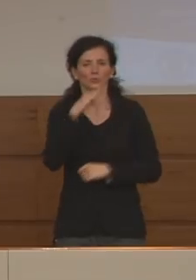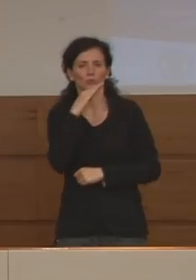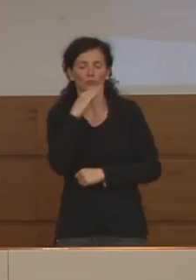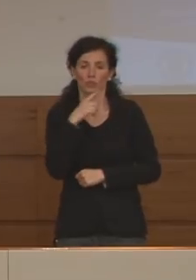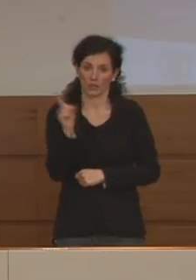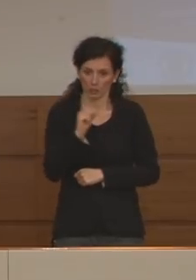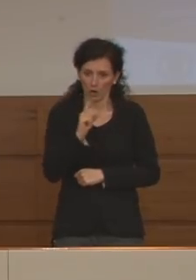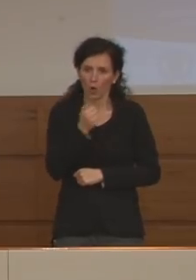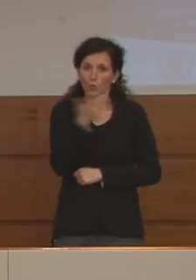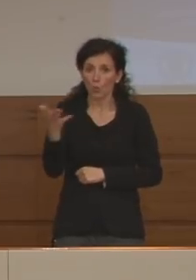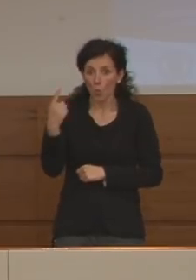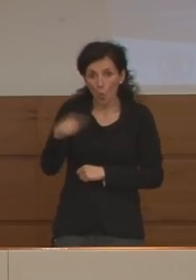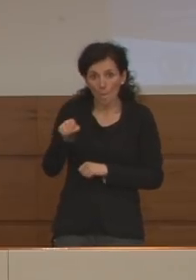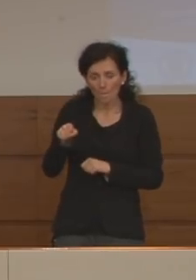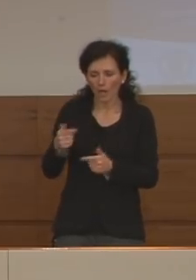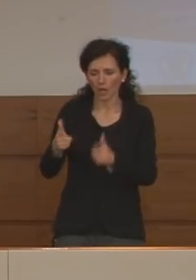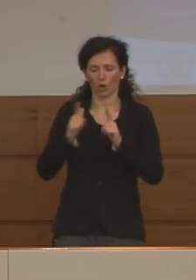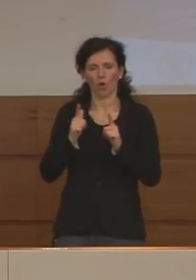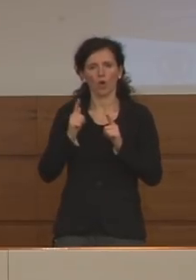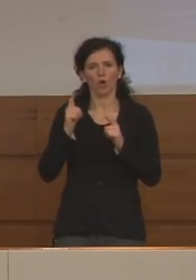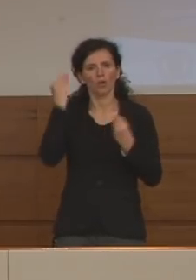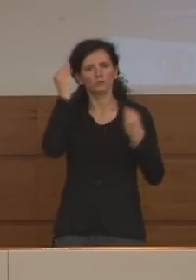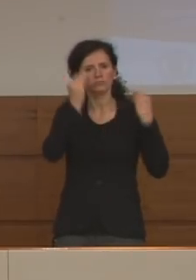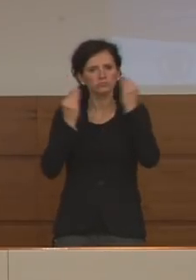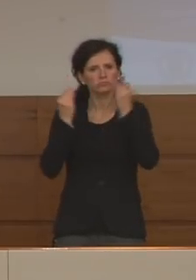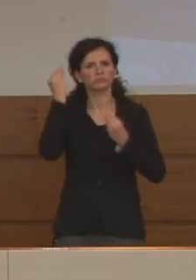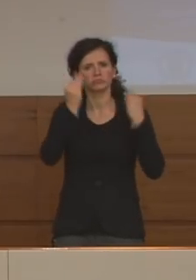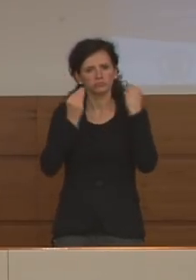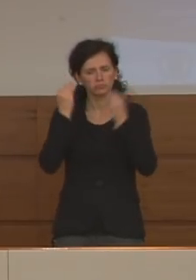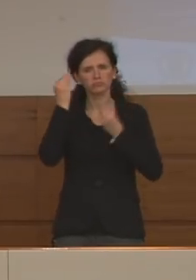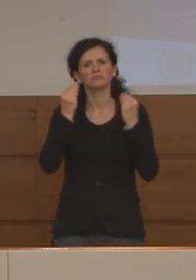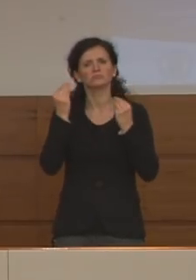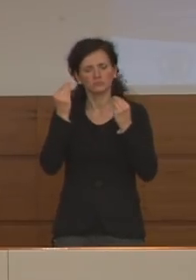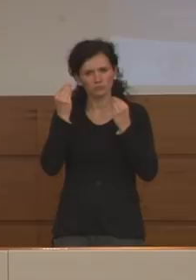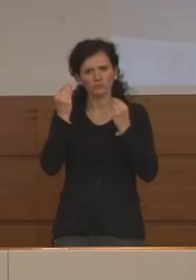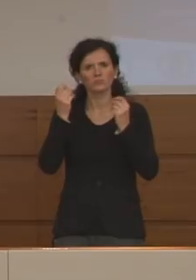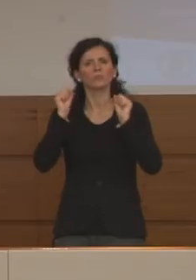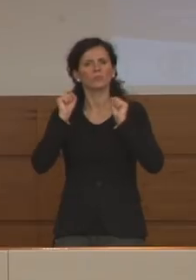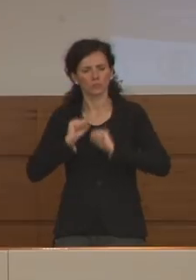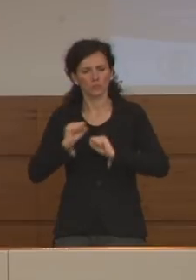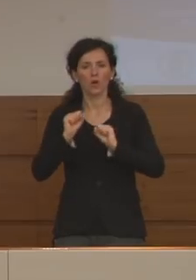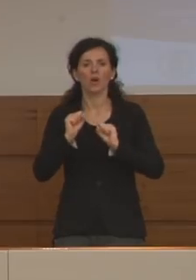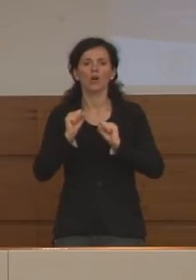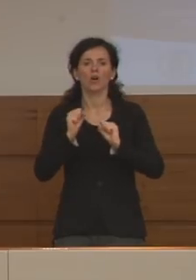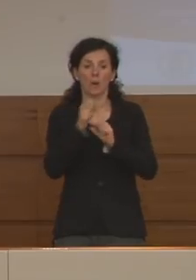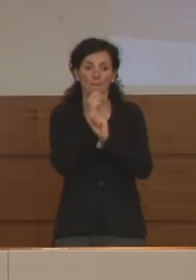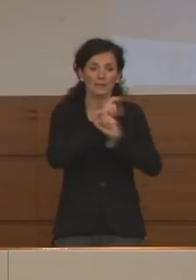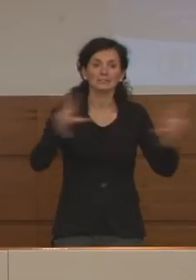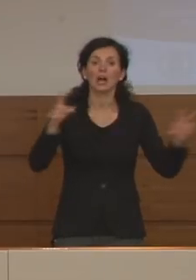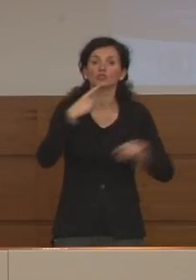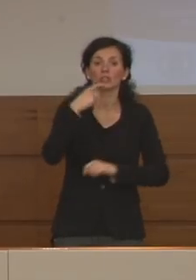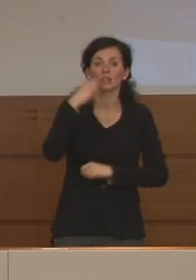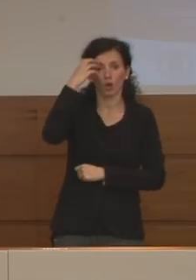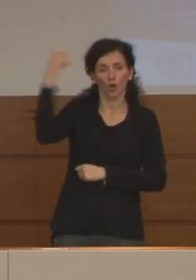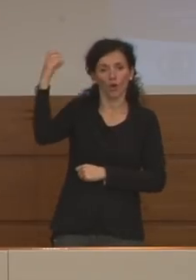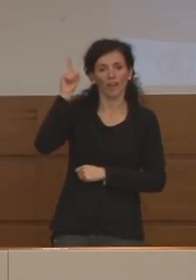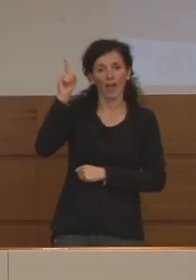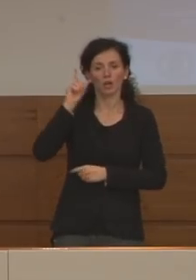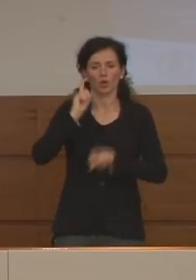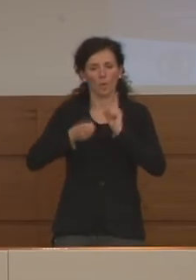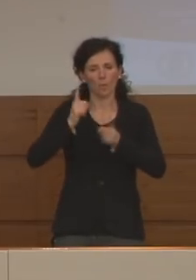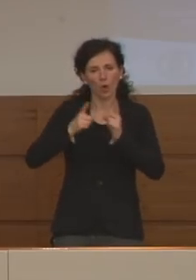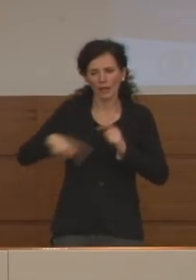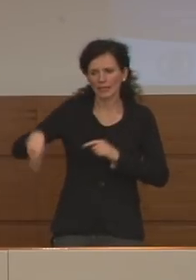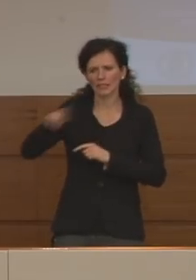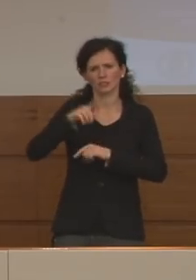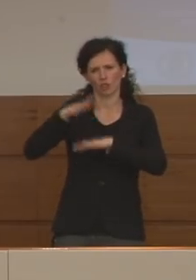fare riflettere perché ci incoraggiano nel messaggio che è stato dato dai nostri politici dai nostri esperti che